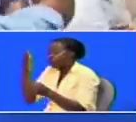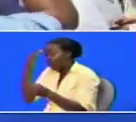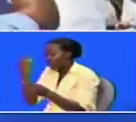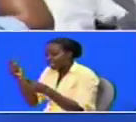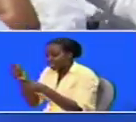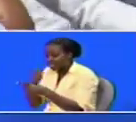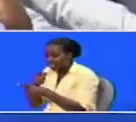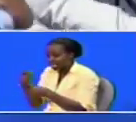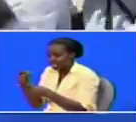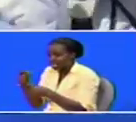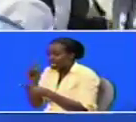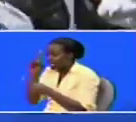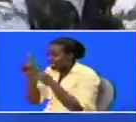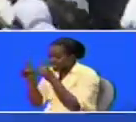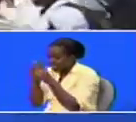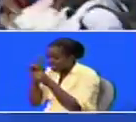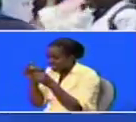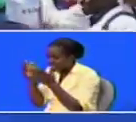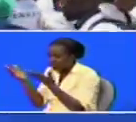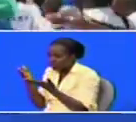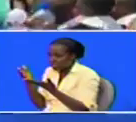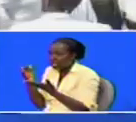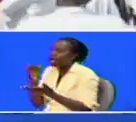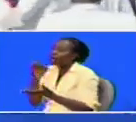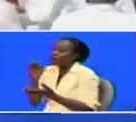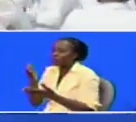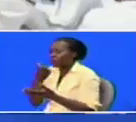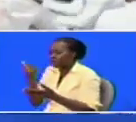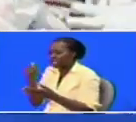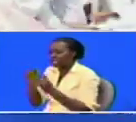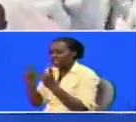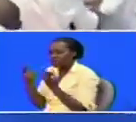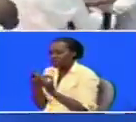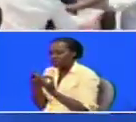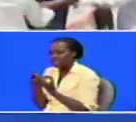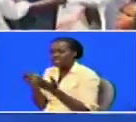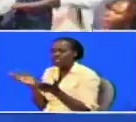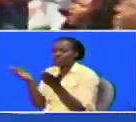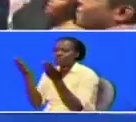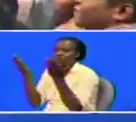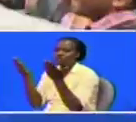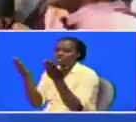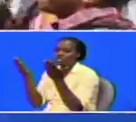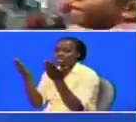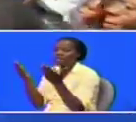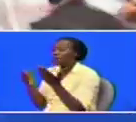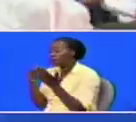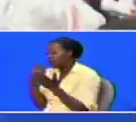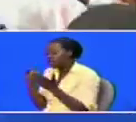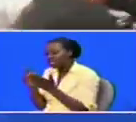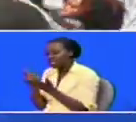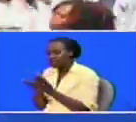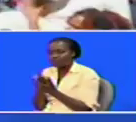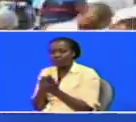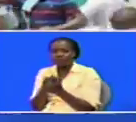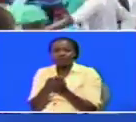na hiyo utafiti inaleta ubora katika sekta ya afya. Kwa hivyo hapo hayo ni mambo ambayo tumetaja katika CBA. Naam.